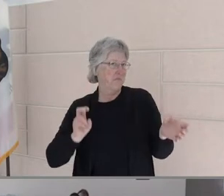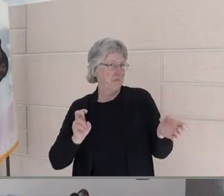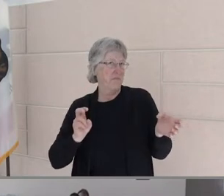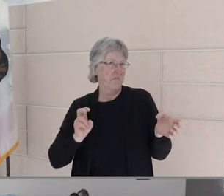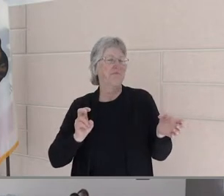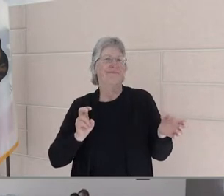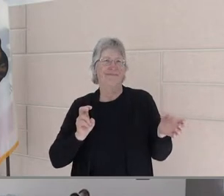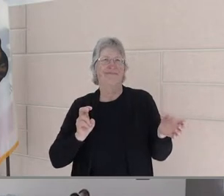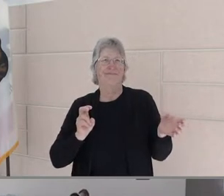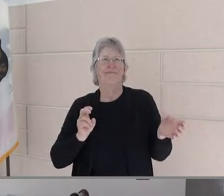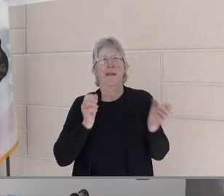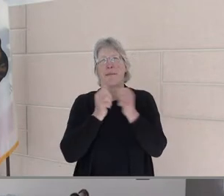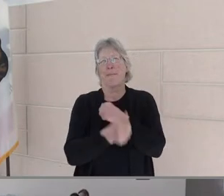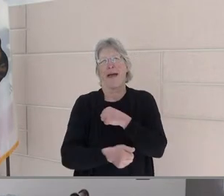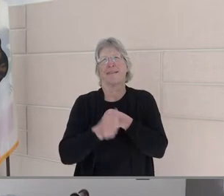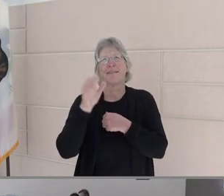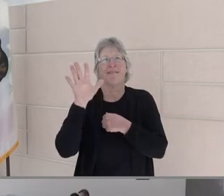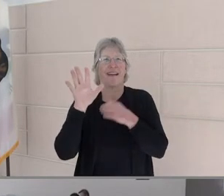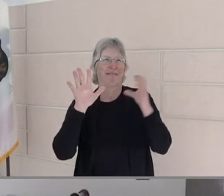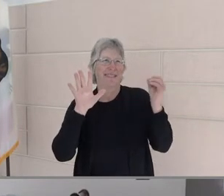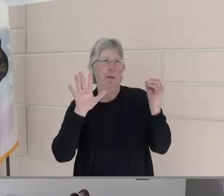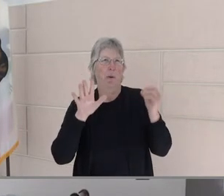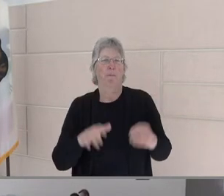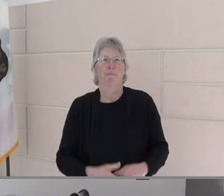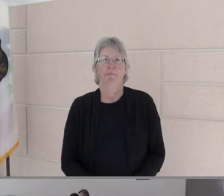ำเร็จปรามตัวหนังโซน